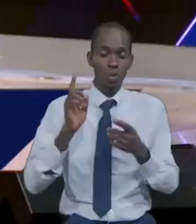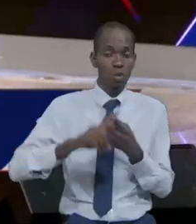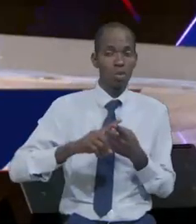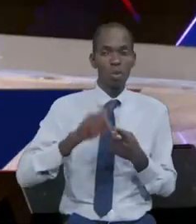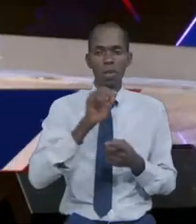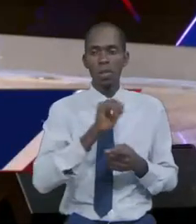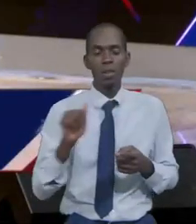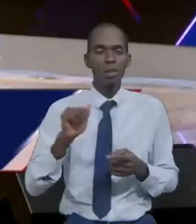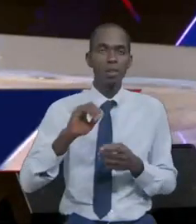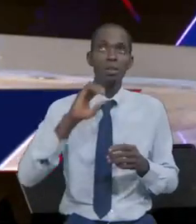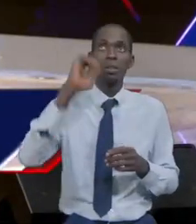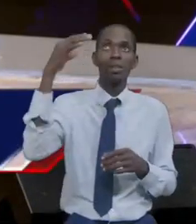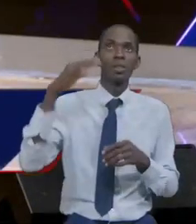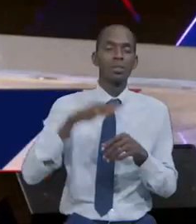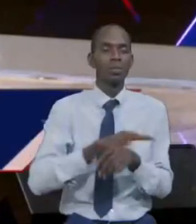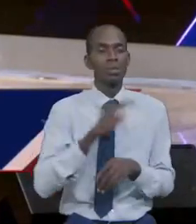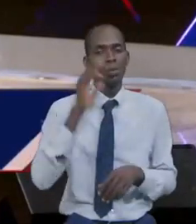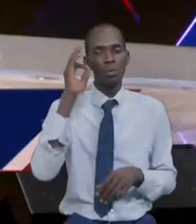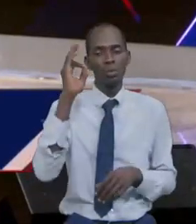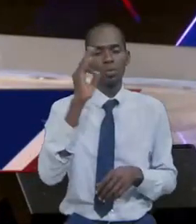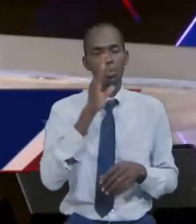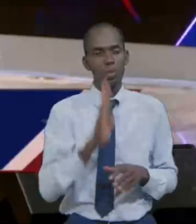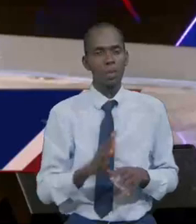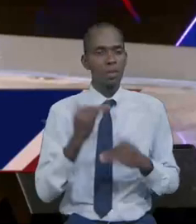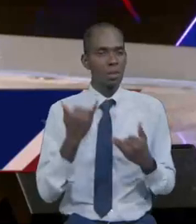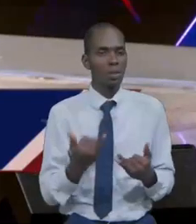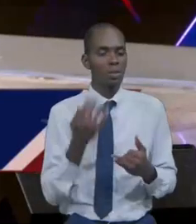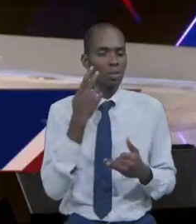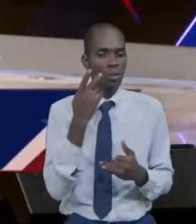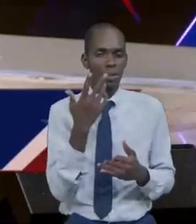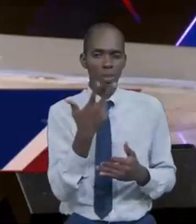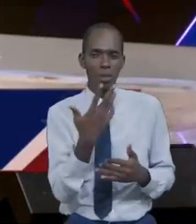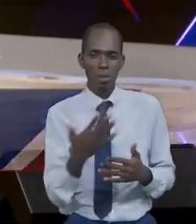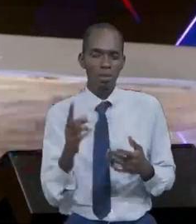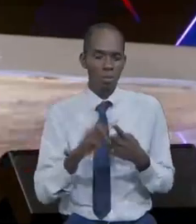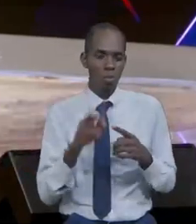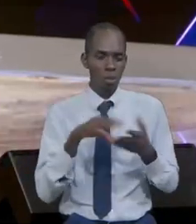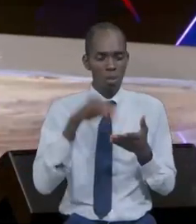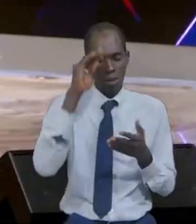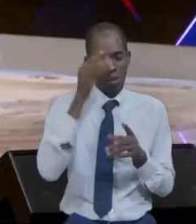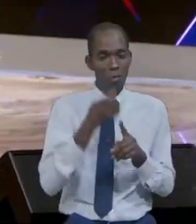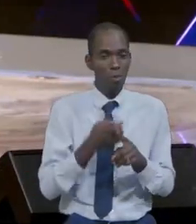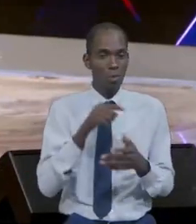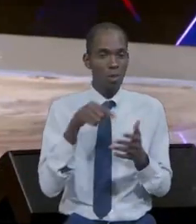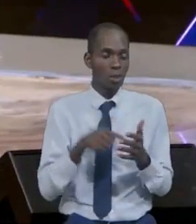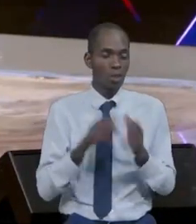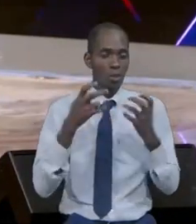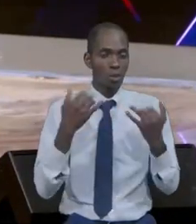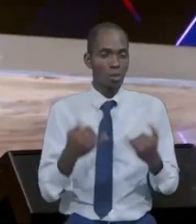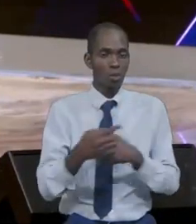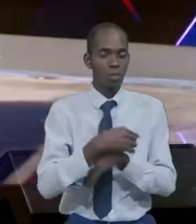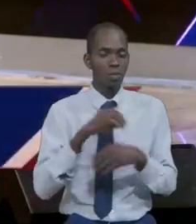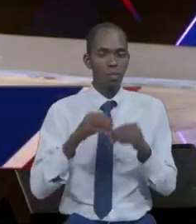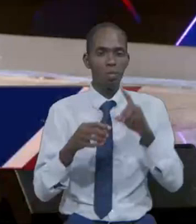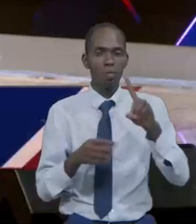prédicateur gracieux. Nous allons voir trois points. Comme nous voyons, nous allons examiner ces versets ce jour. Numéro 1,